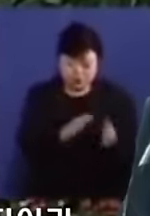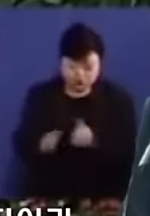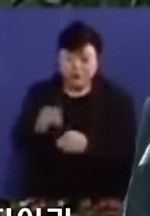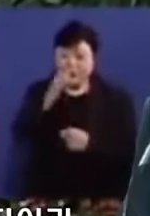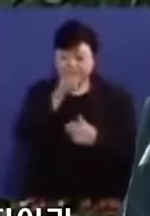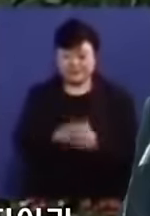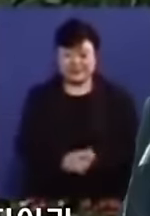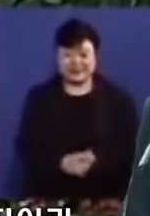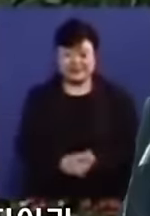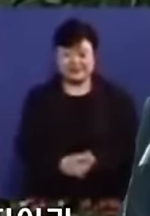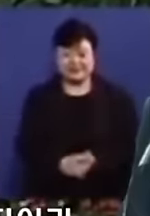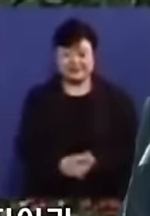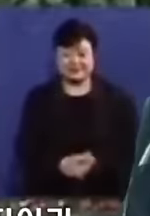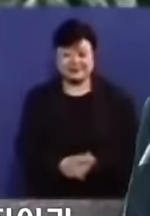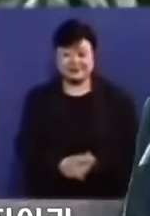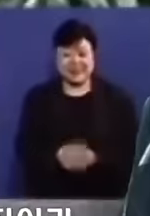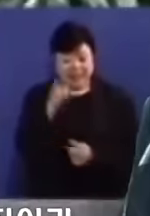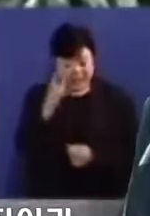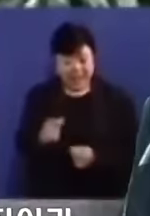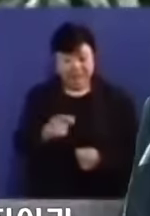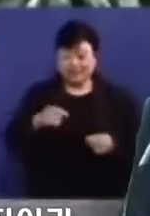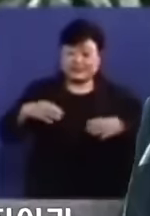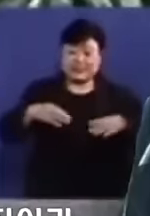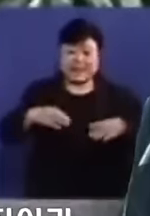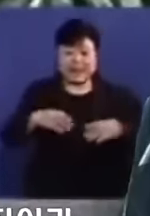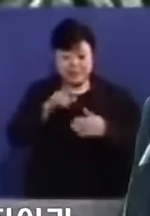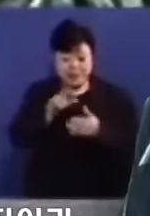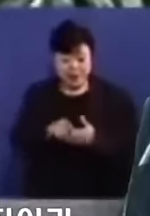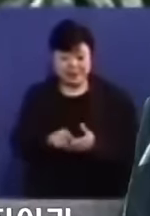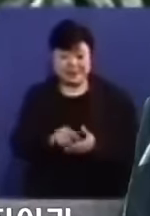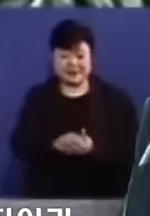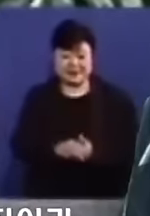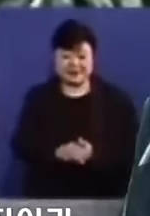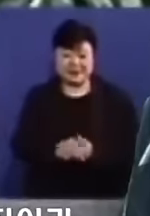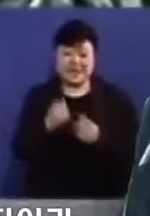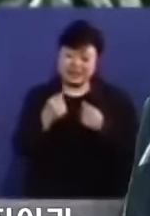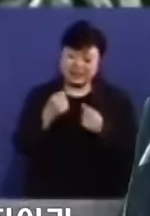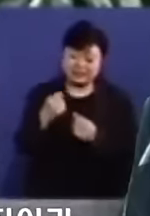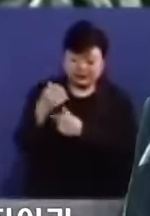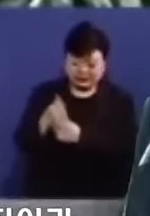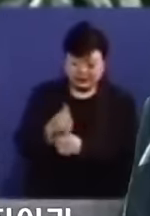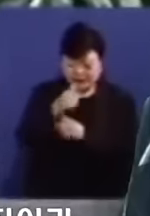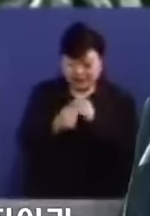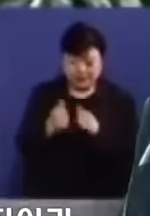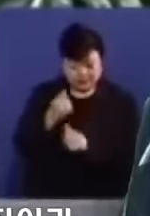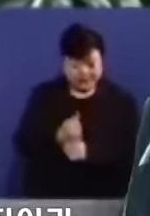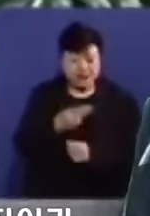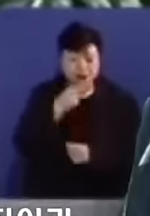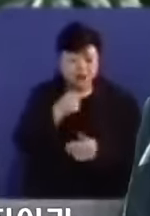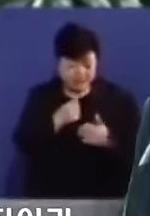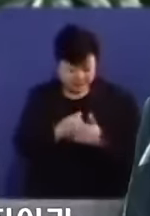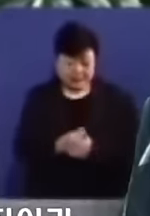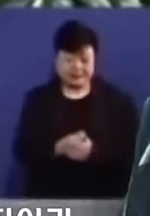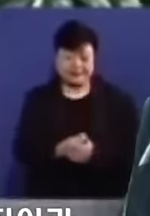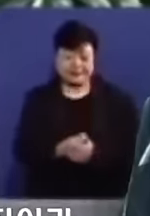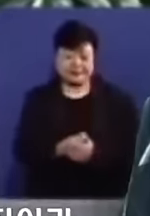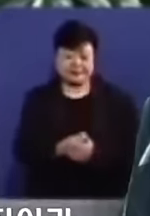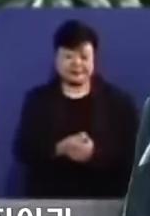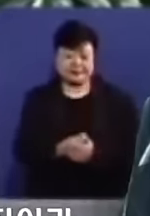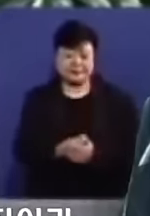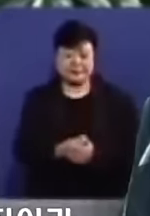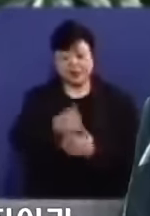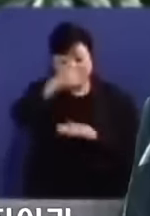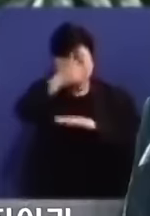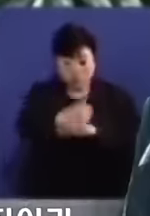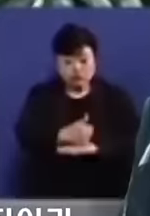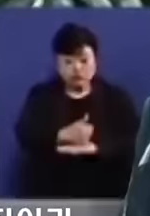계신 것입니다. 내가 강하다고 자랑하면 내가 내 힘을 의지하고 하나님을 의지하지 않기 때문에